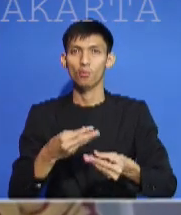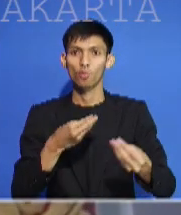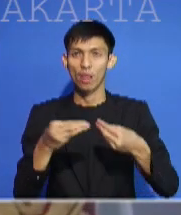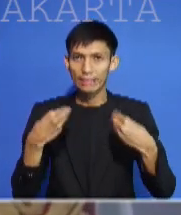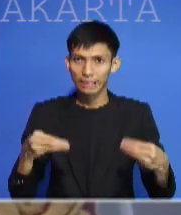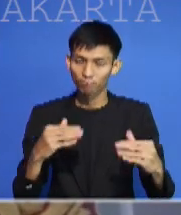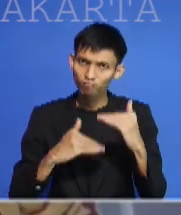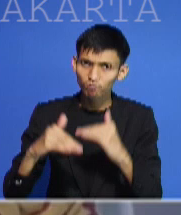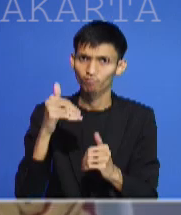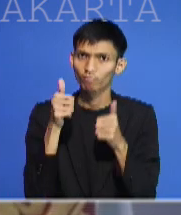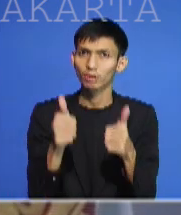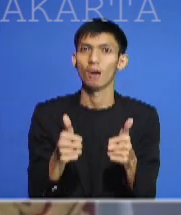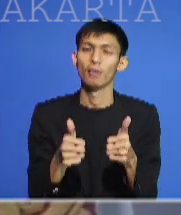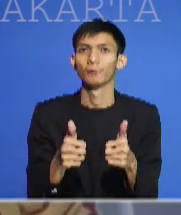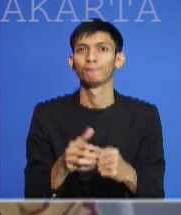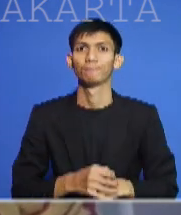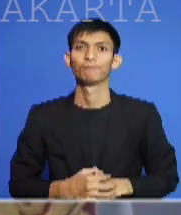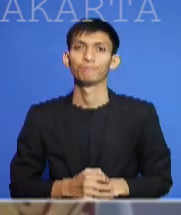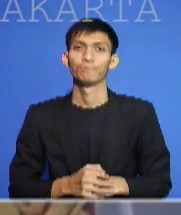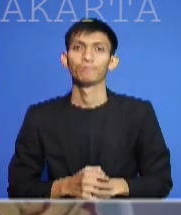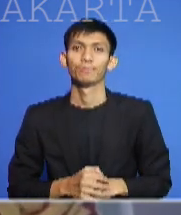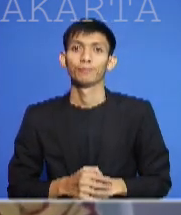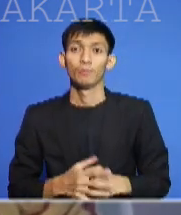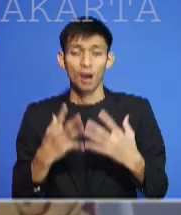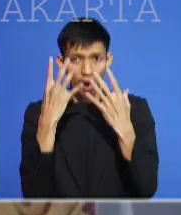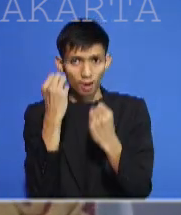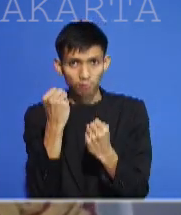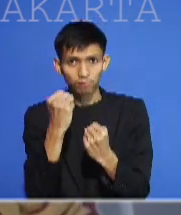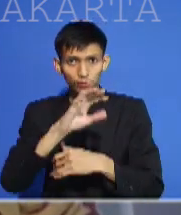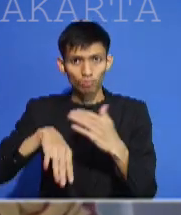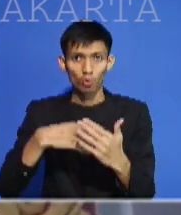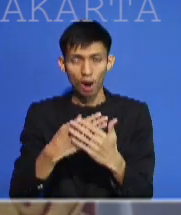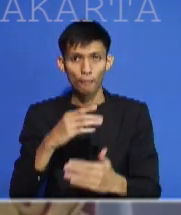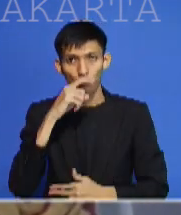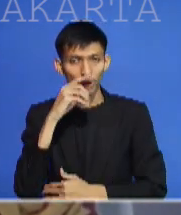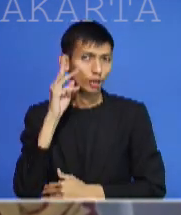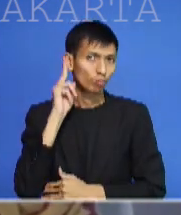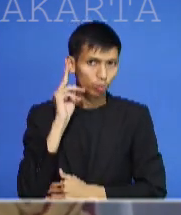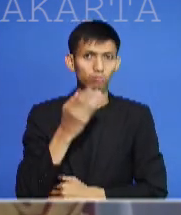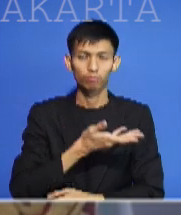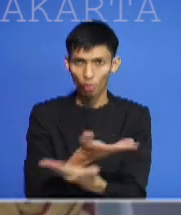berharap juga kepada Bapak Ibu sekalian yang baru saja dilantik dengan sepenuh hati